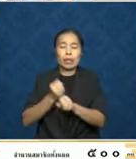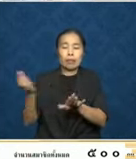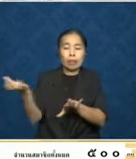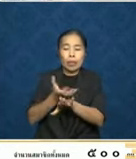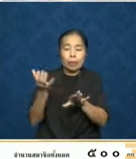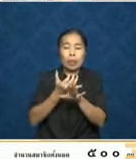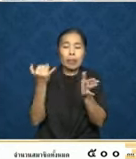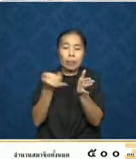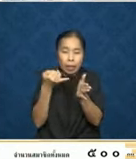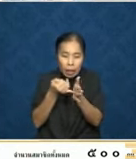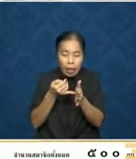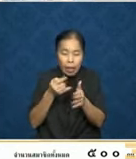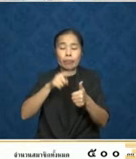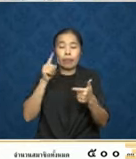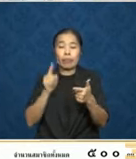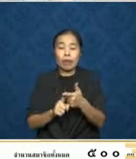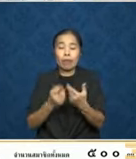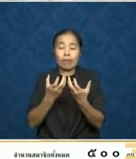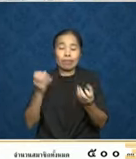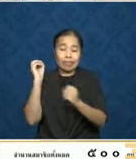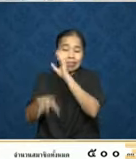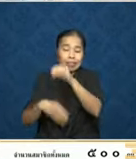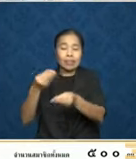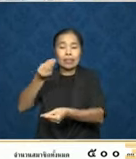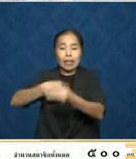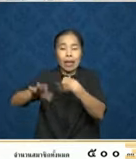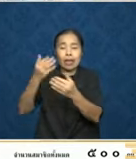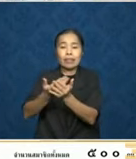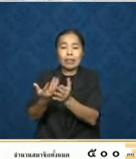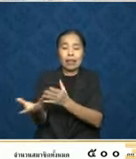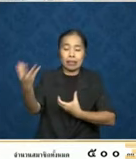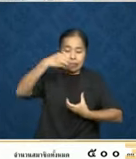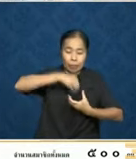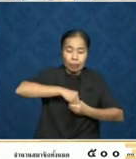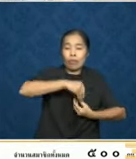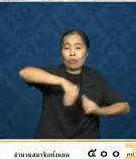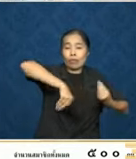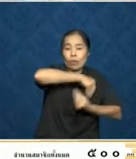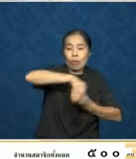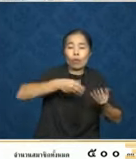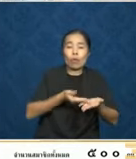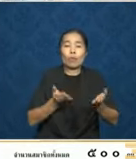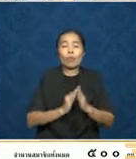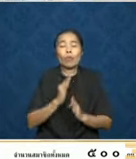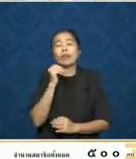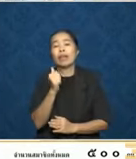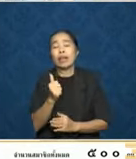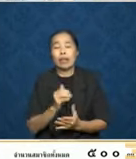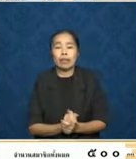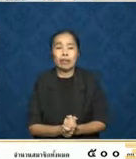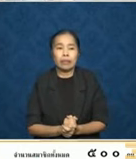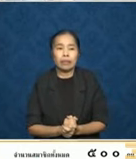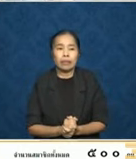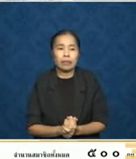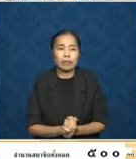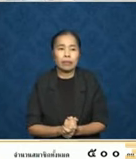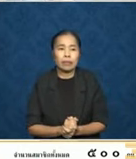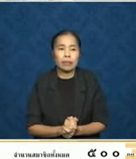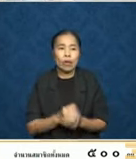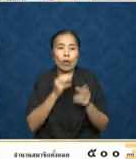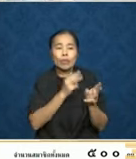เขาสามารถนำขยะพวกนี้มาขายนำเงินเข้ามาสู่ครอบครัวได้จากขยะที่เขาผลิตเองนะท่านประธานอันนี้ก็คือเรื่องอีกท